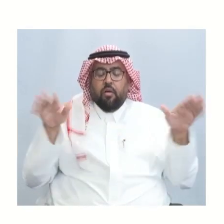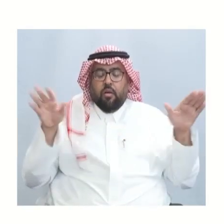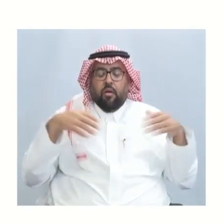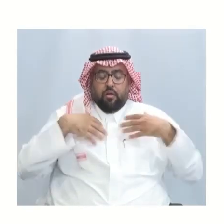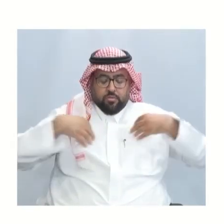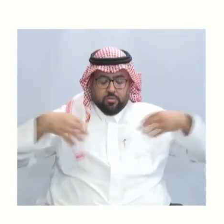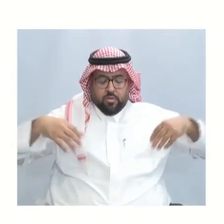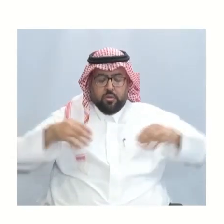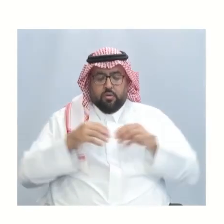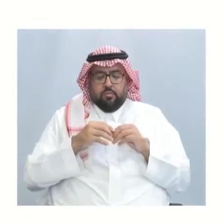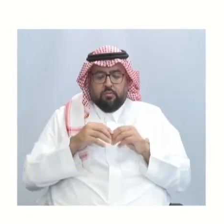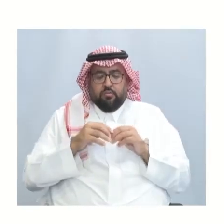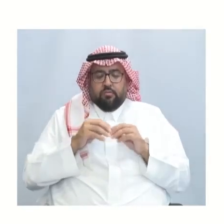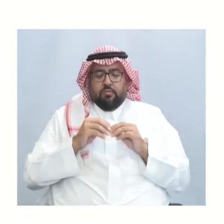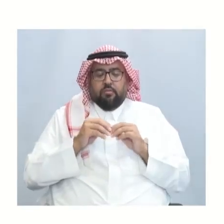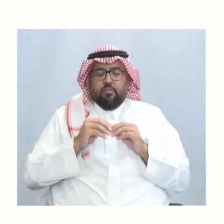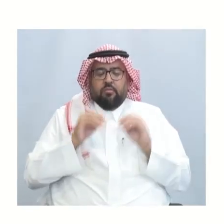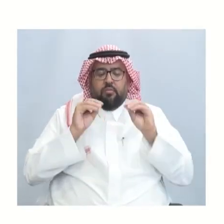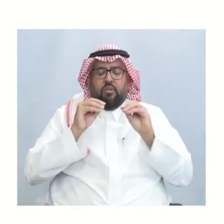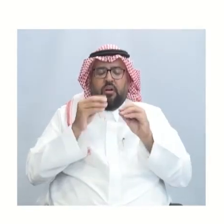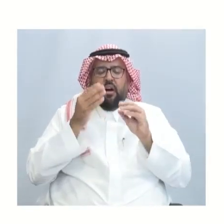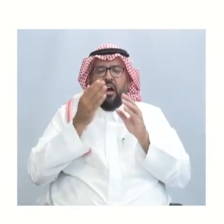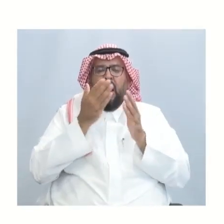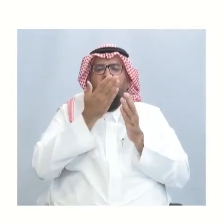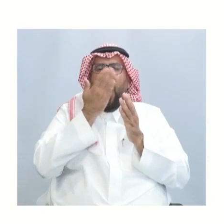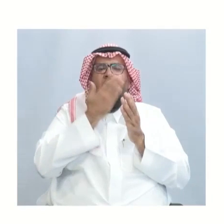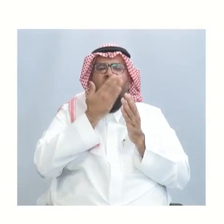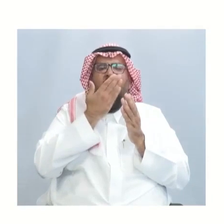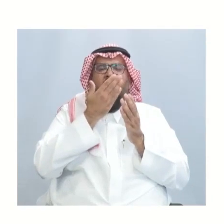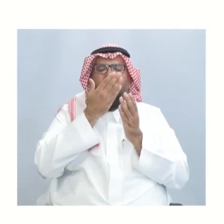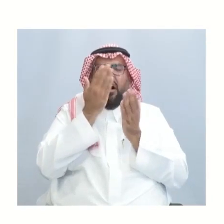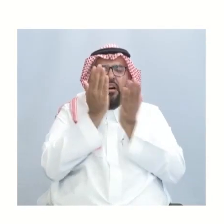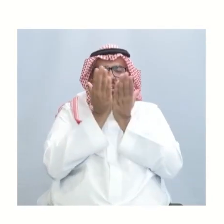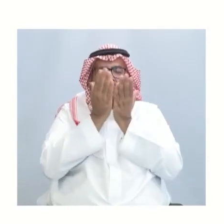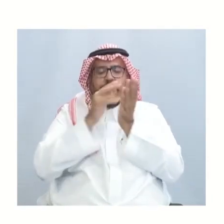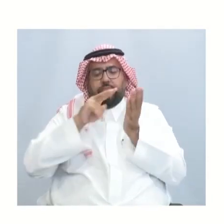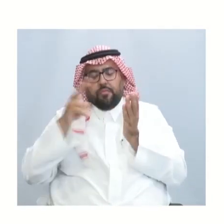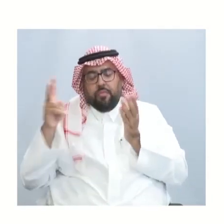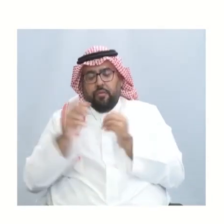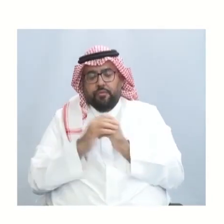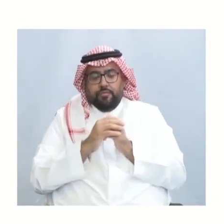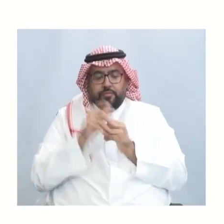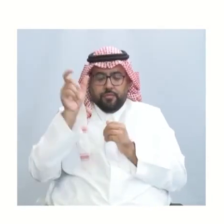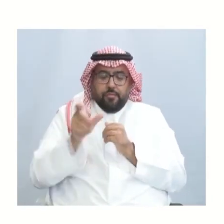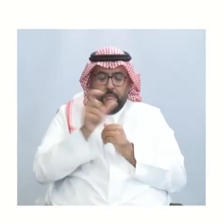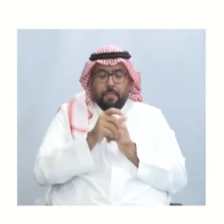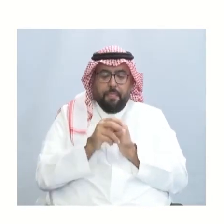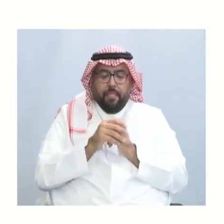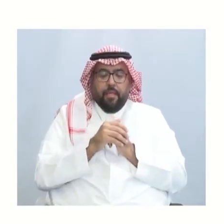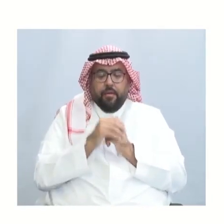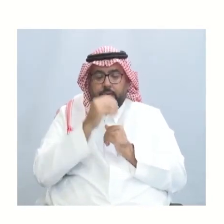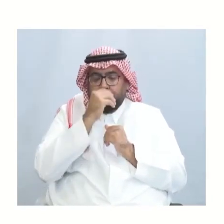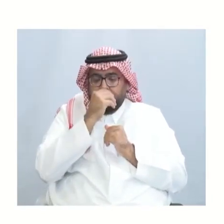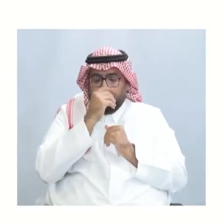وساعد الطيور في الطيران لتستطيع العيش في البيئات المتنوعه فصف الطيران من صفات المميزه في الطيور